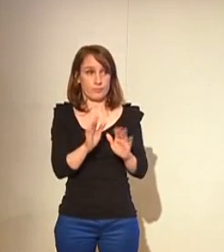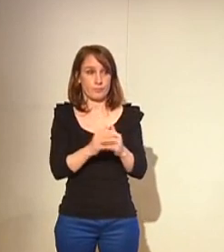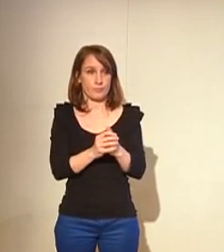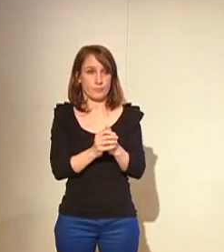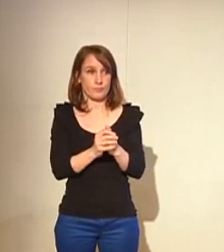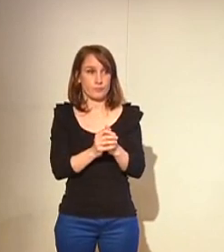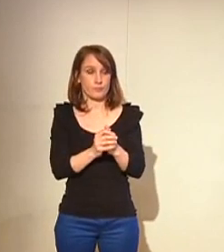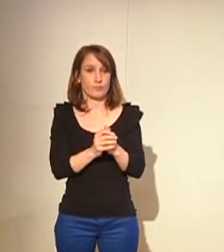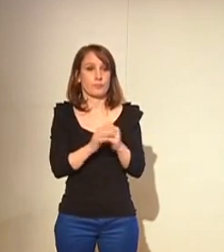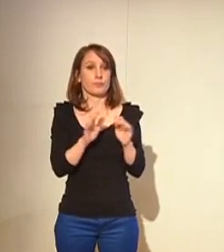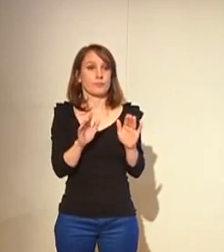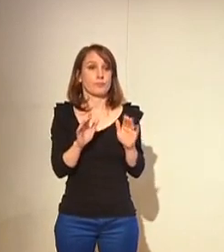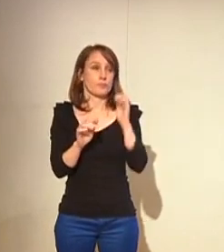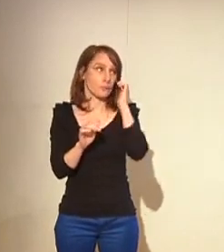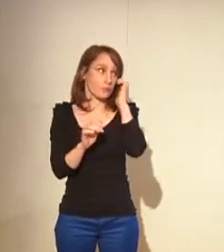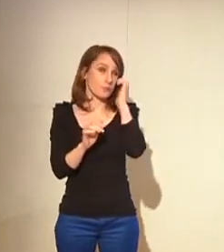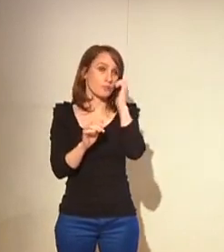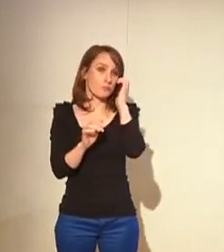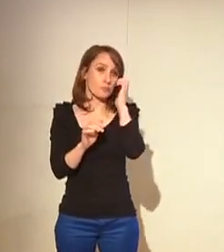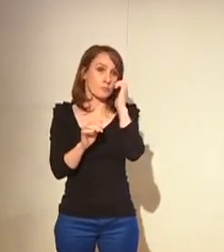donc que si